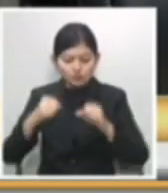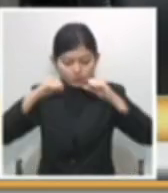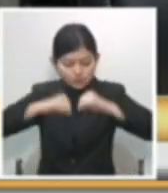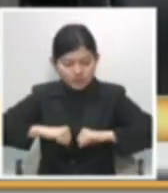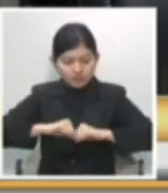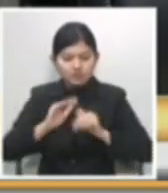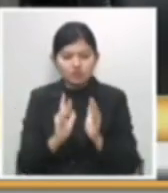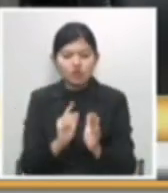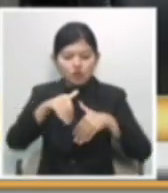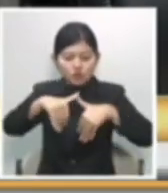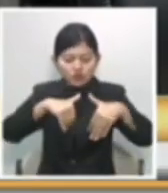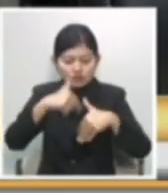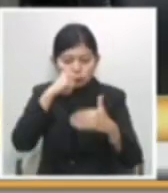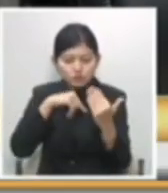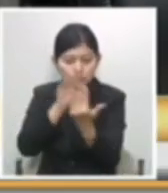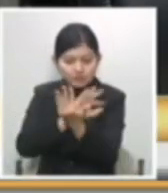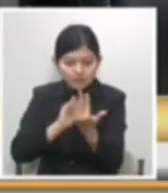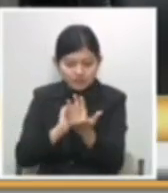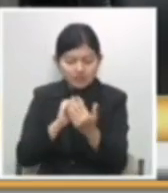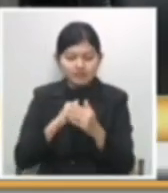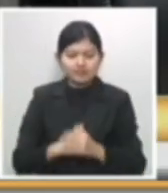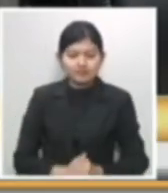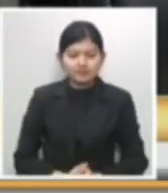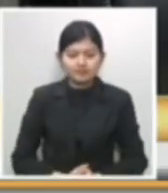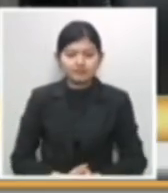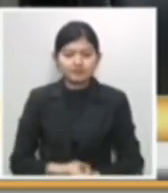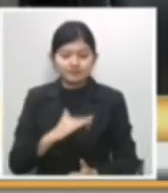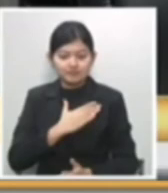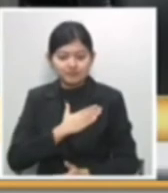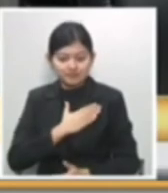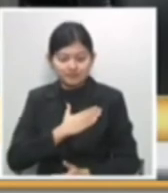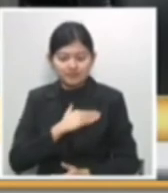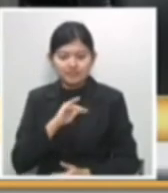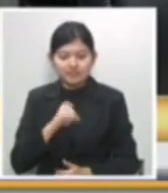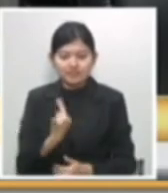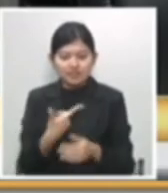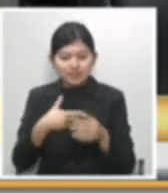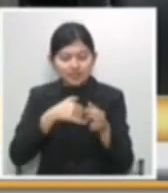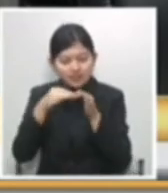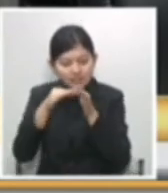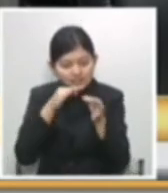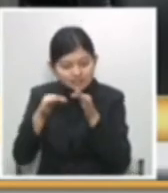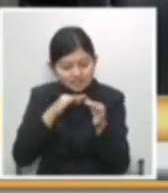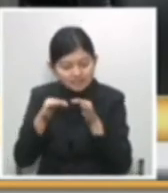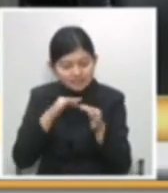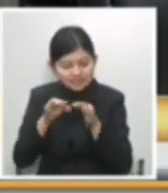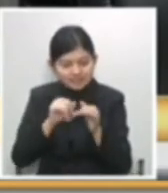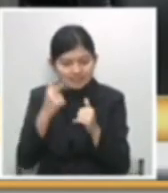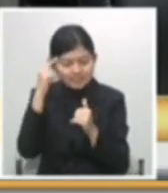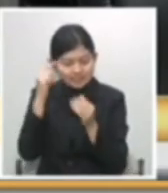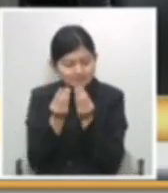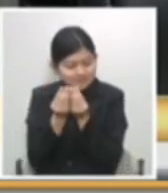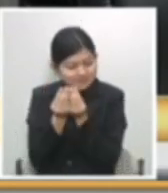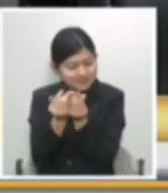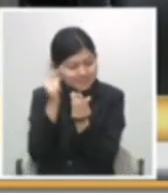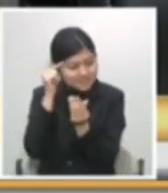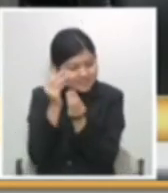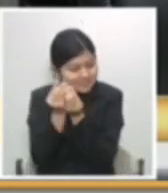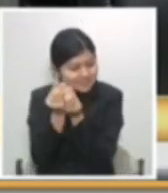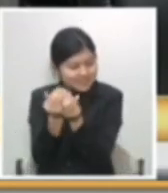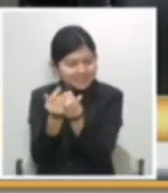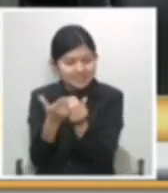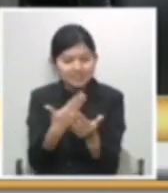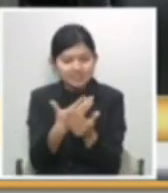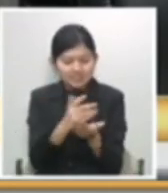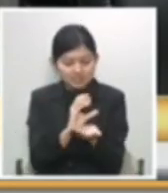ผ่านสภาผู้แทนราษฎรแห่งนี้ดิฉันได้อภิปรายมาทั้งหมดนี้ได้พิจารณาแล้วว่างบประมา